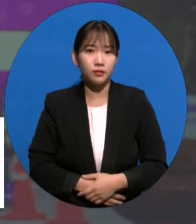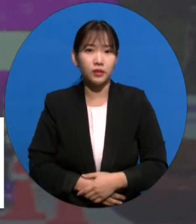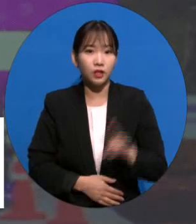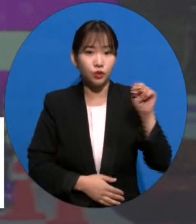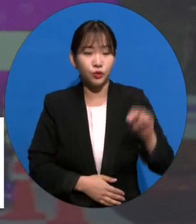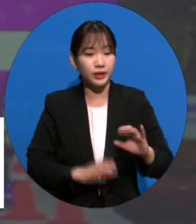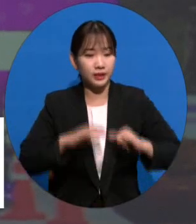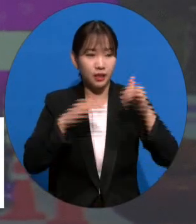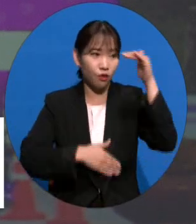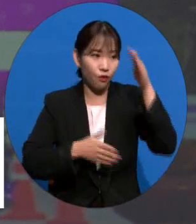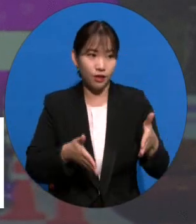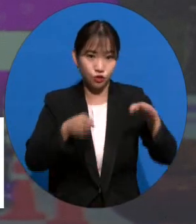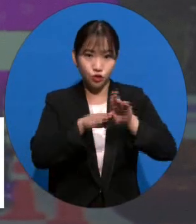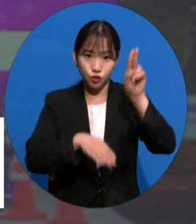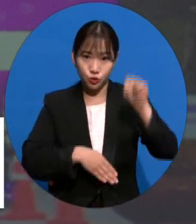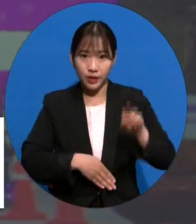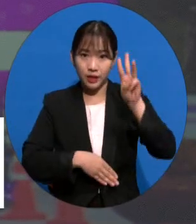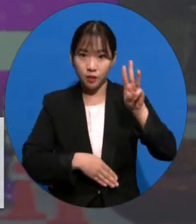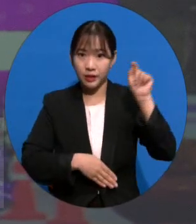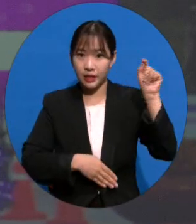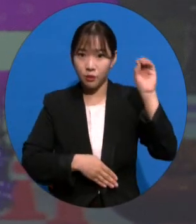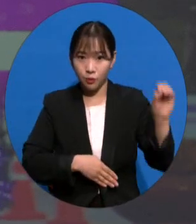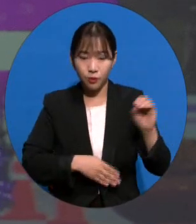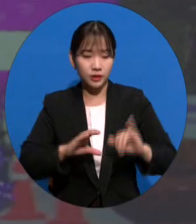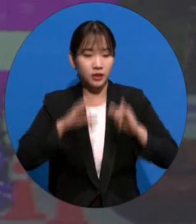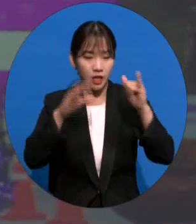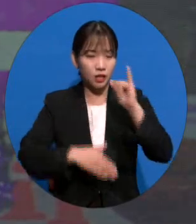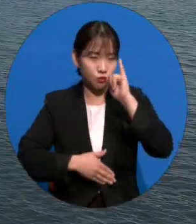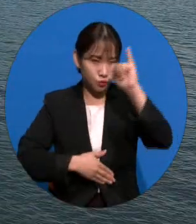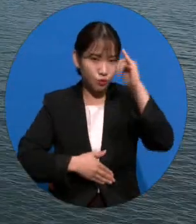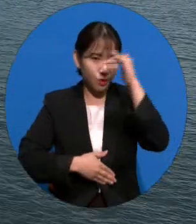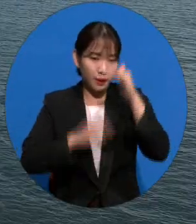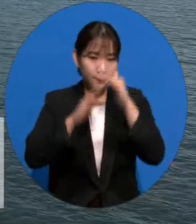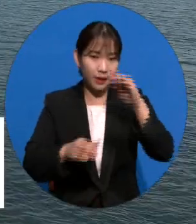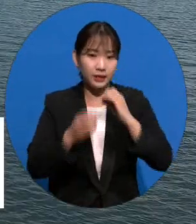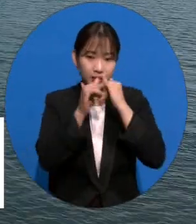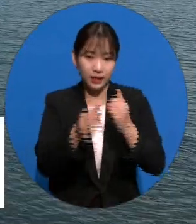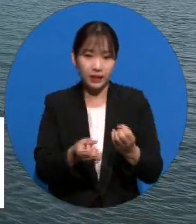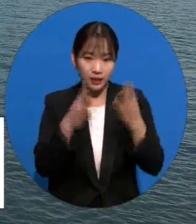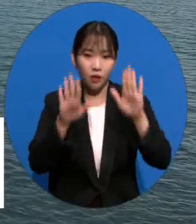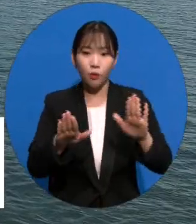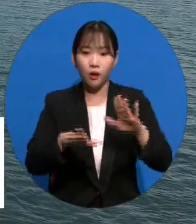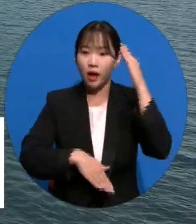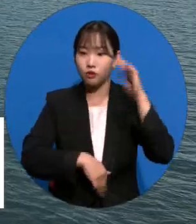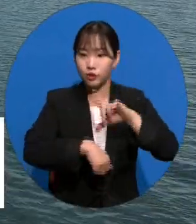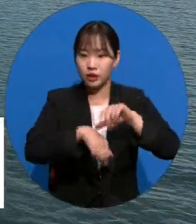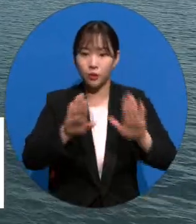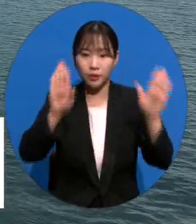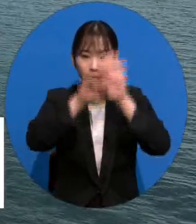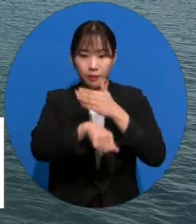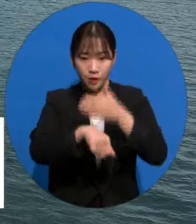유엔의 세계 관광 기구 un wto 에 세계 최우수 관광 마을 시상식이 우리 시각으로 오늘 밤